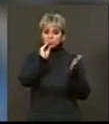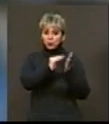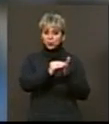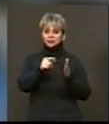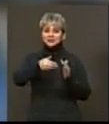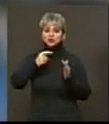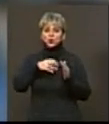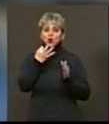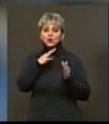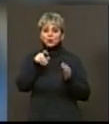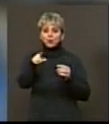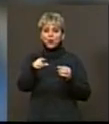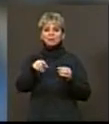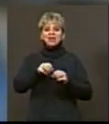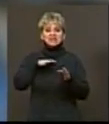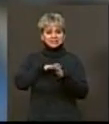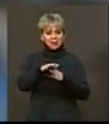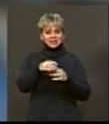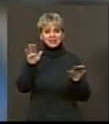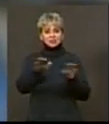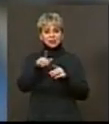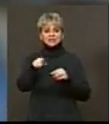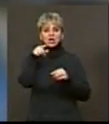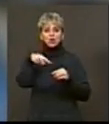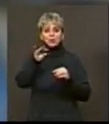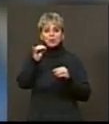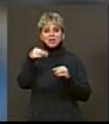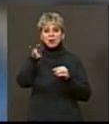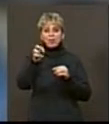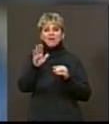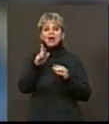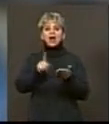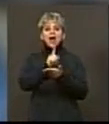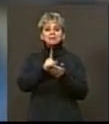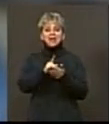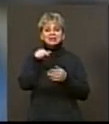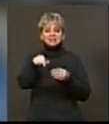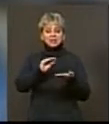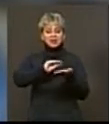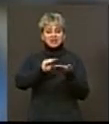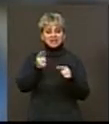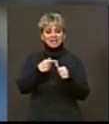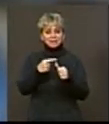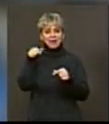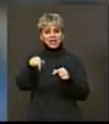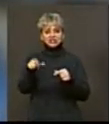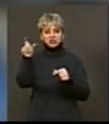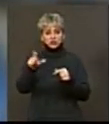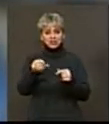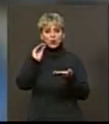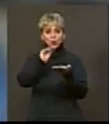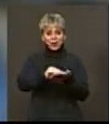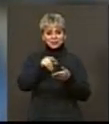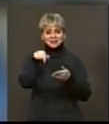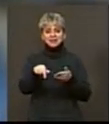при любом публичном исполнении Любимов обязан ссылаться на имя автора этих стихов. То есть